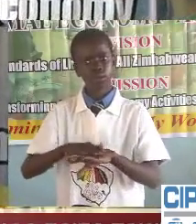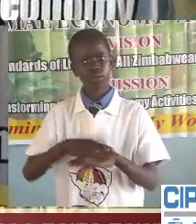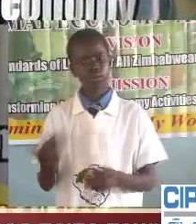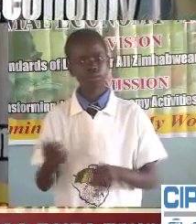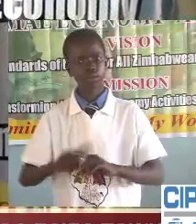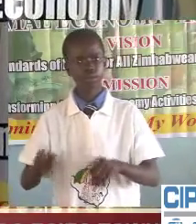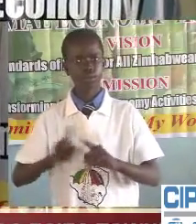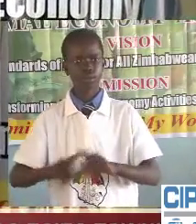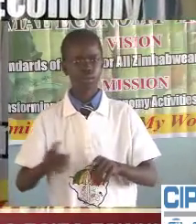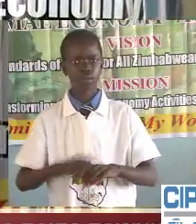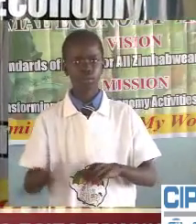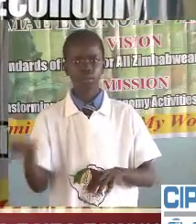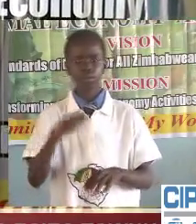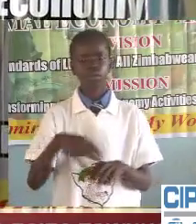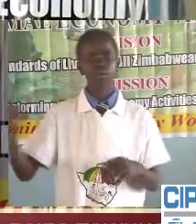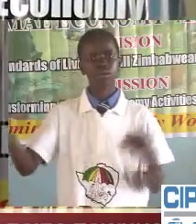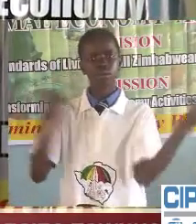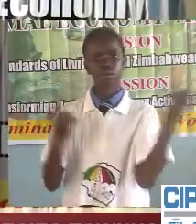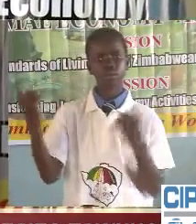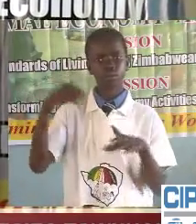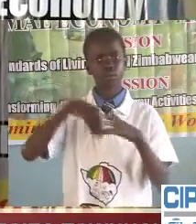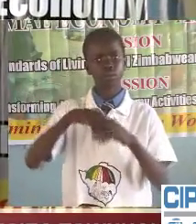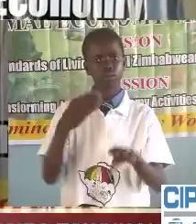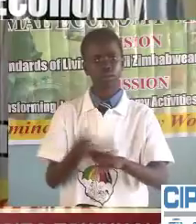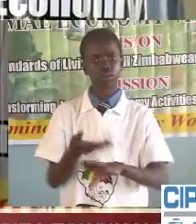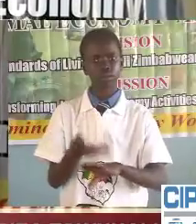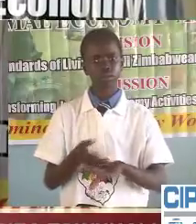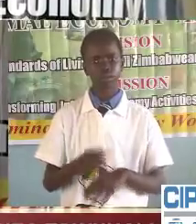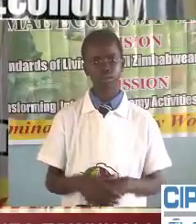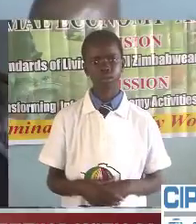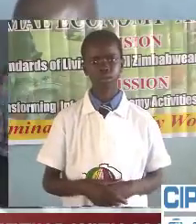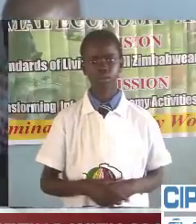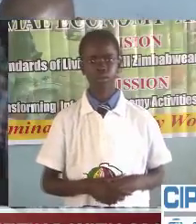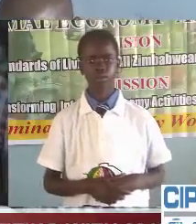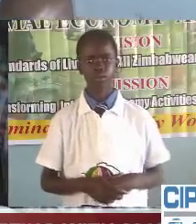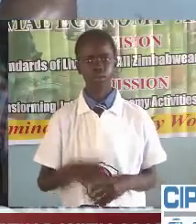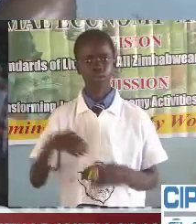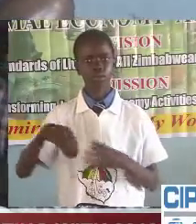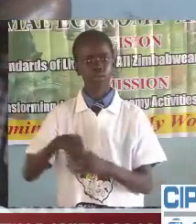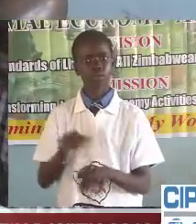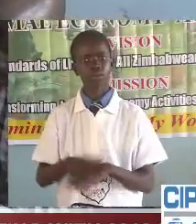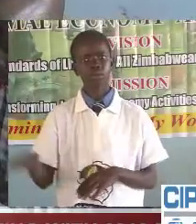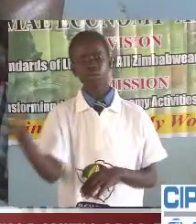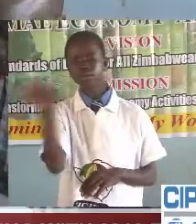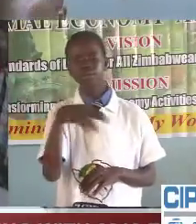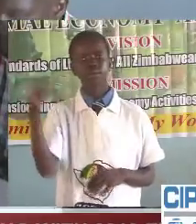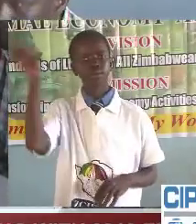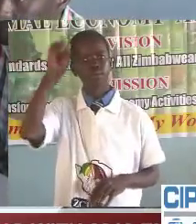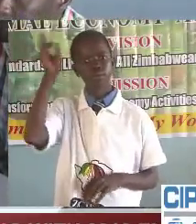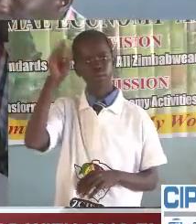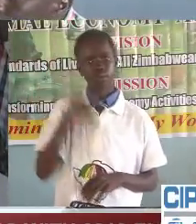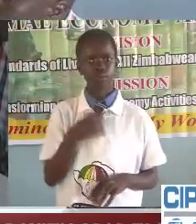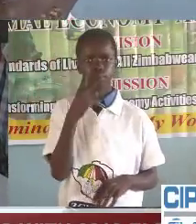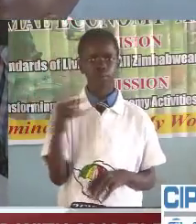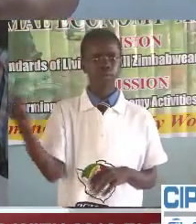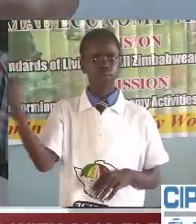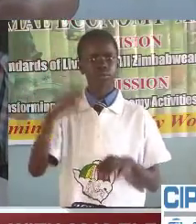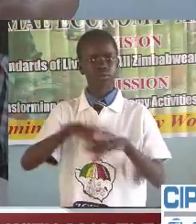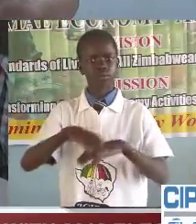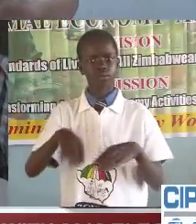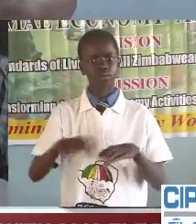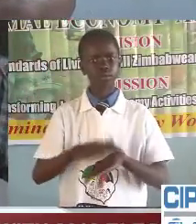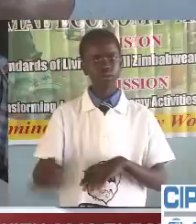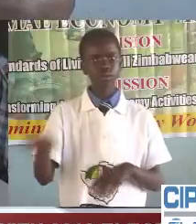ma-councillors auya mangwanani ano. Uyezve ne-member of parliament wavo wavauya naye. Ndoda